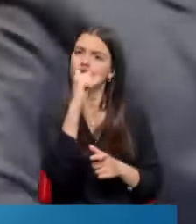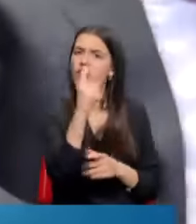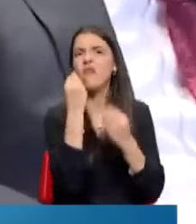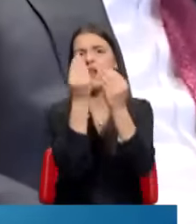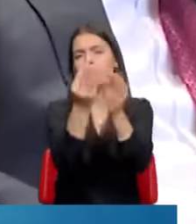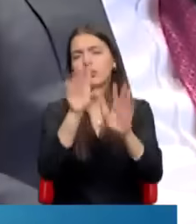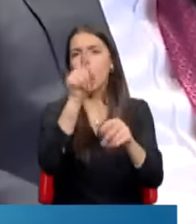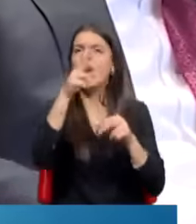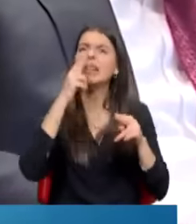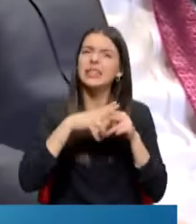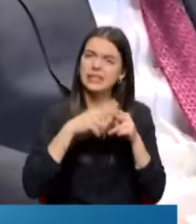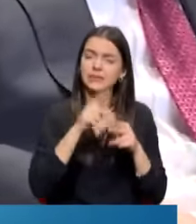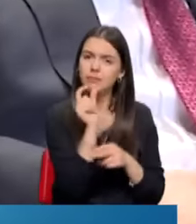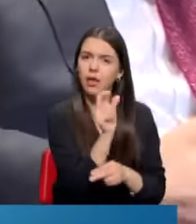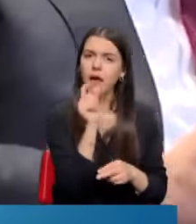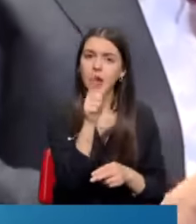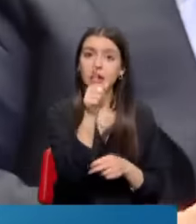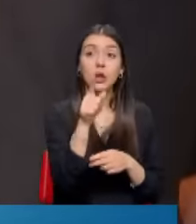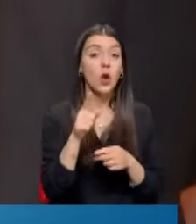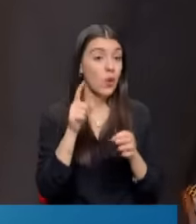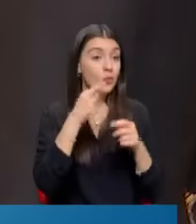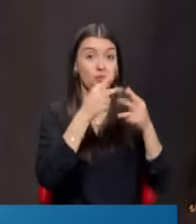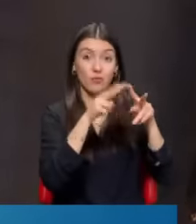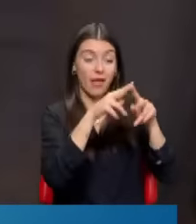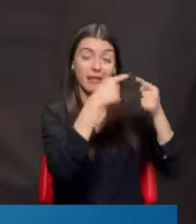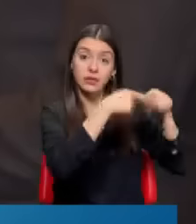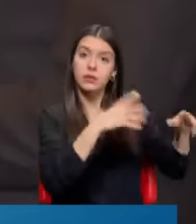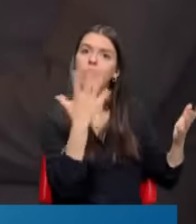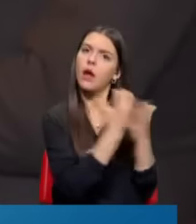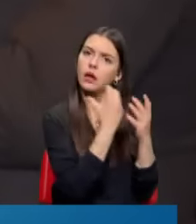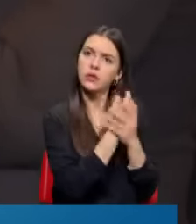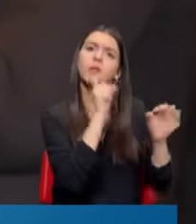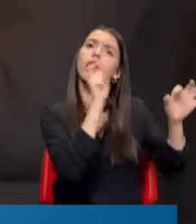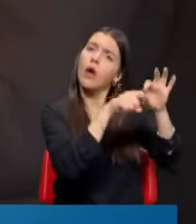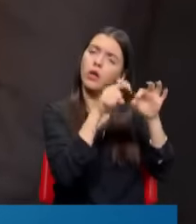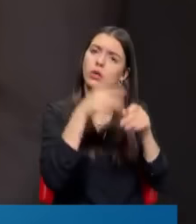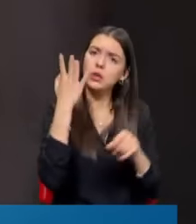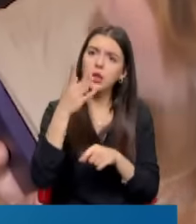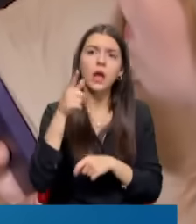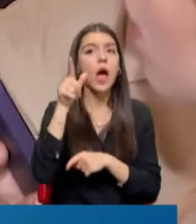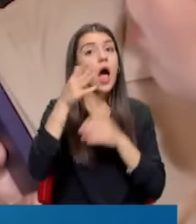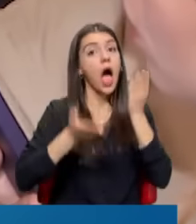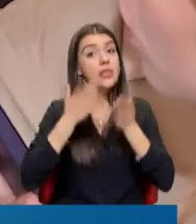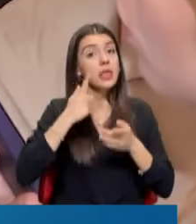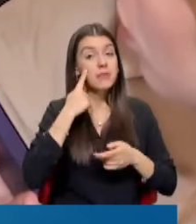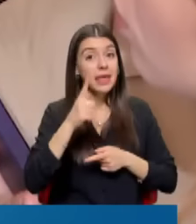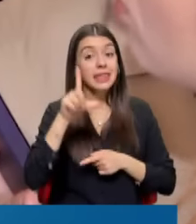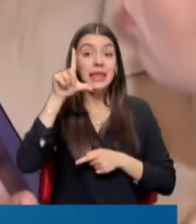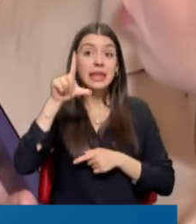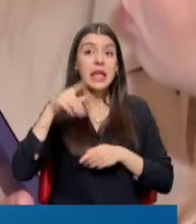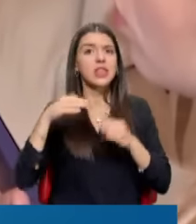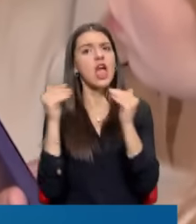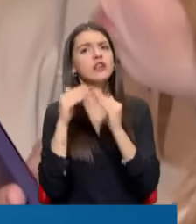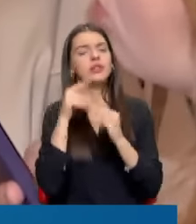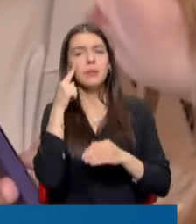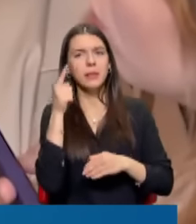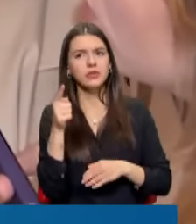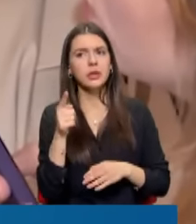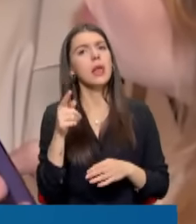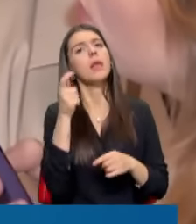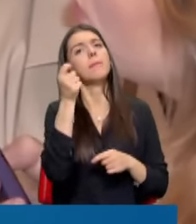isimler mülakatta kazandı, görevde yükseldi. Adalet Bakanı liyakata bakacağız demişti. Bize herkes ulaşabilir, mail